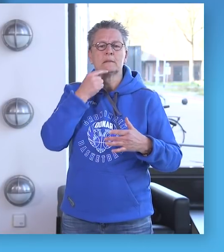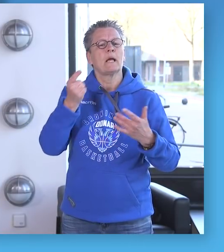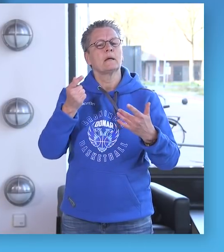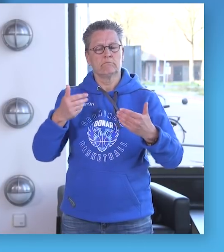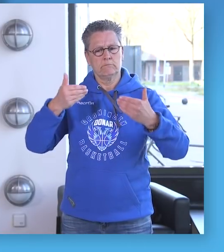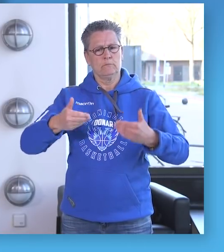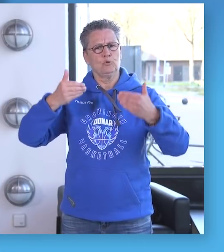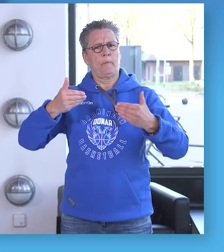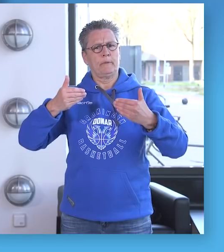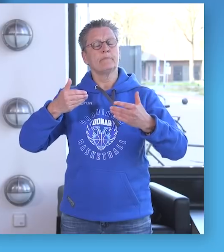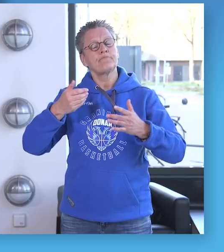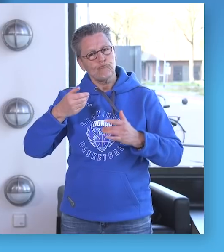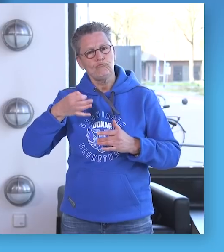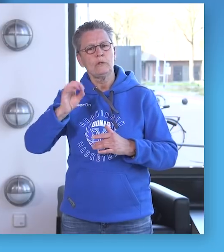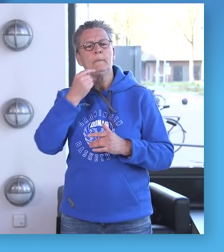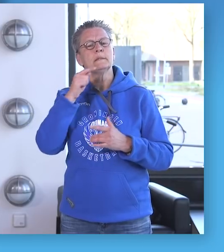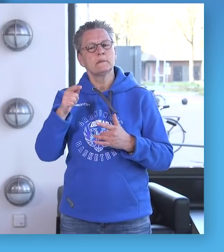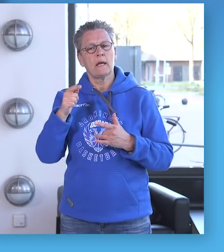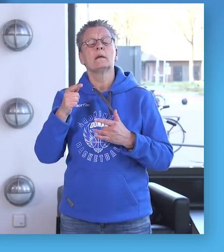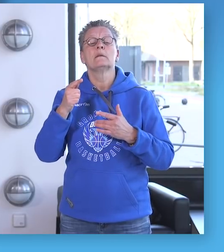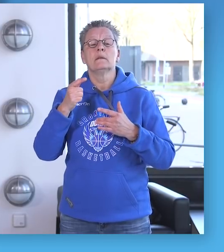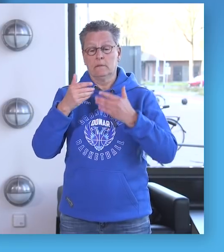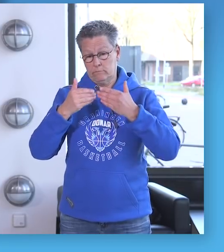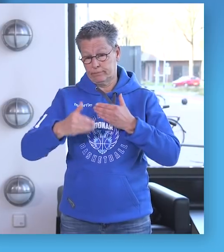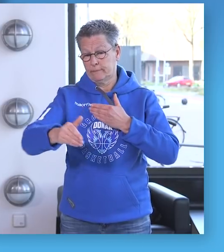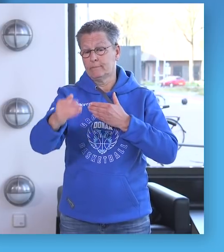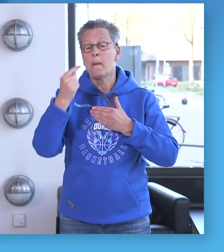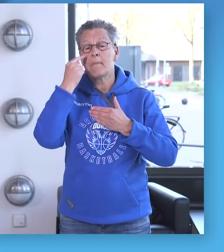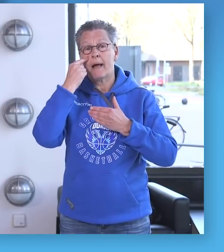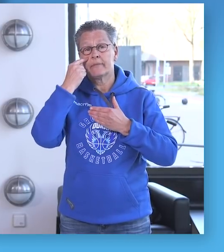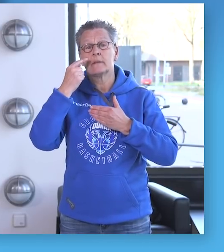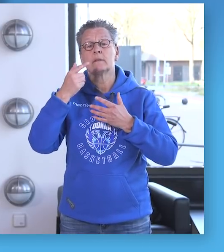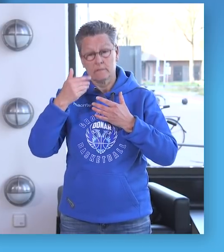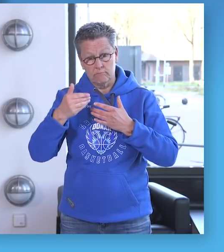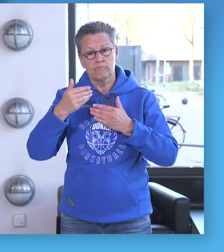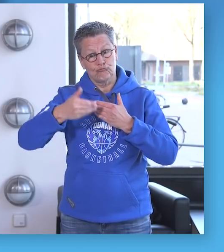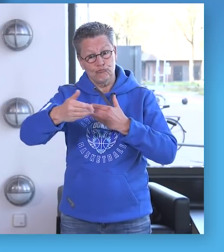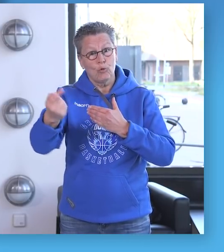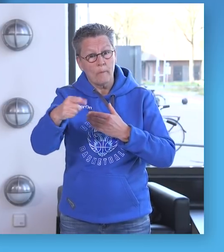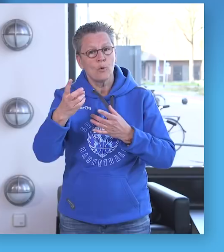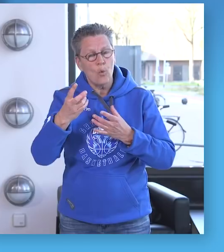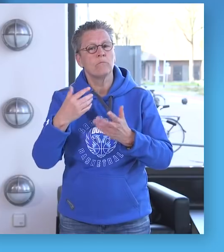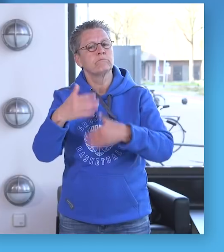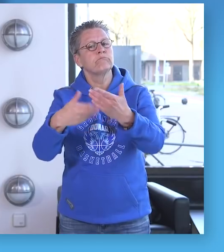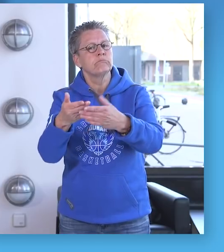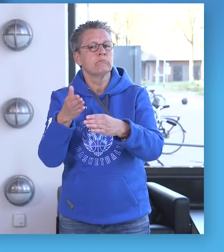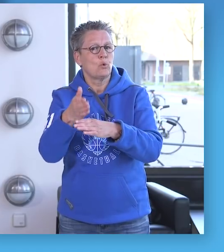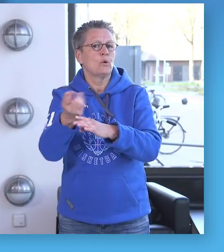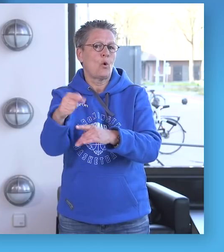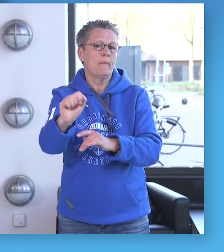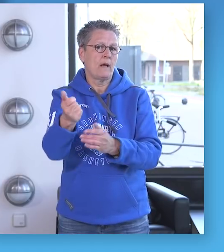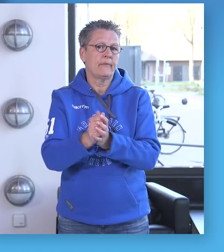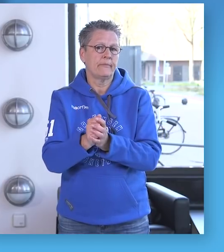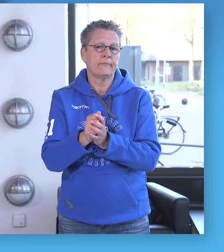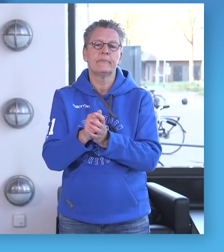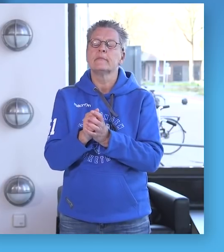moment kijken van hoe je als het ware die tijd die je als het ware de komende maanden nog te gaan hebt, doorkomt. Ja. Erik,